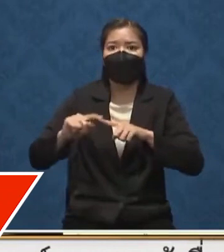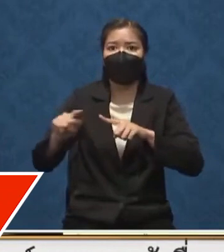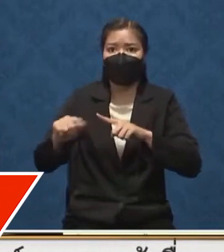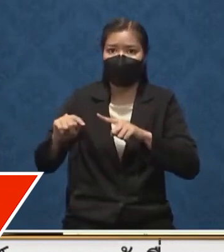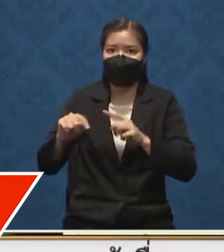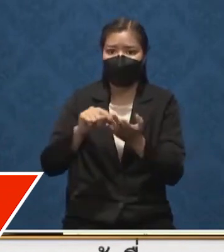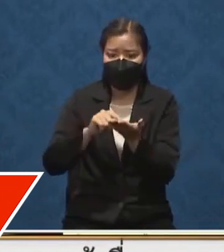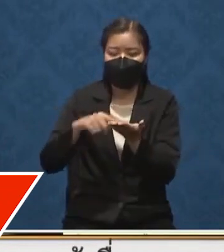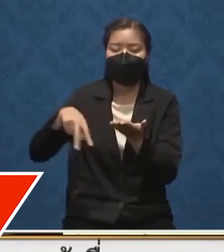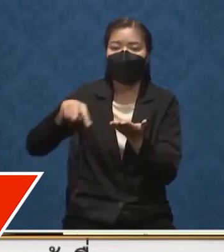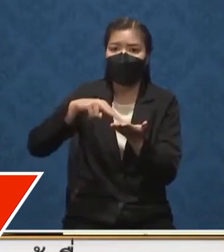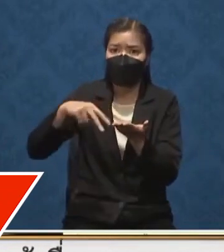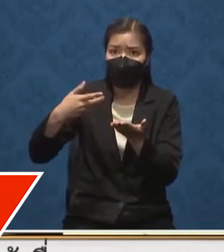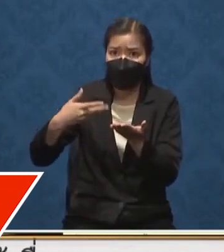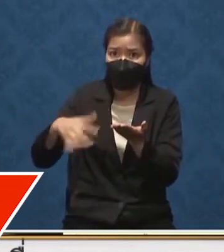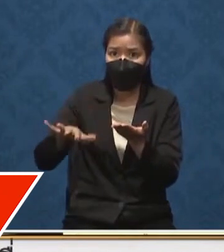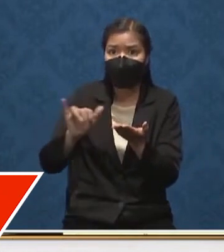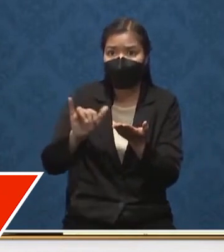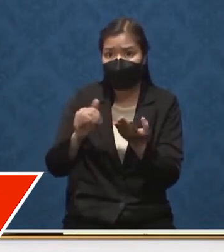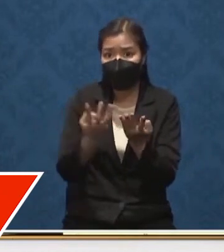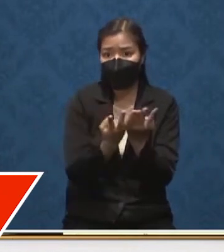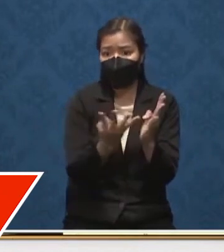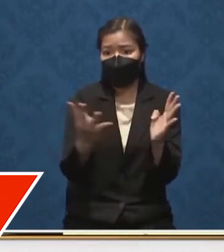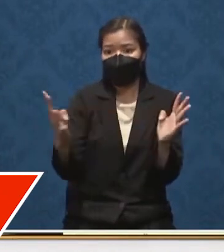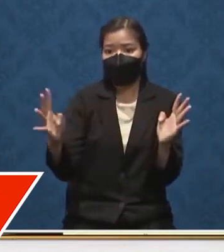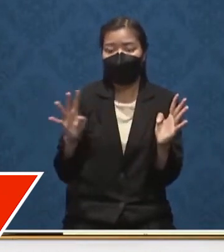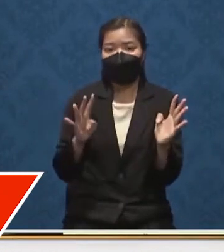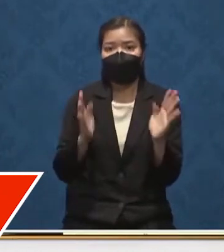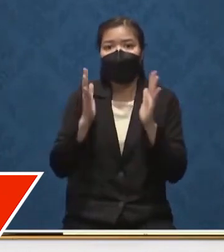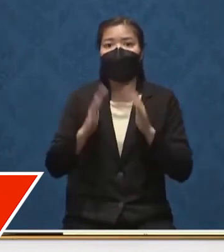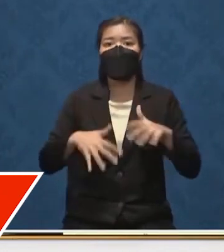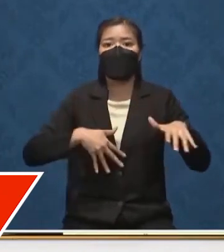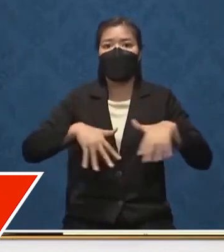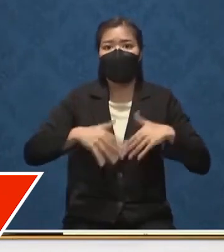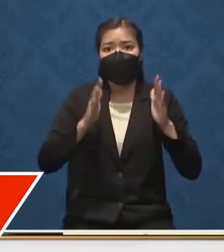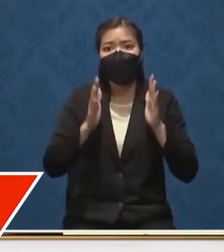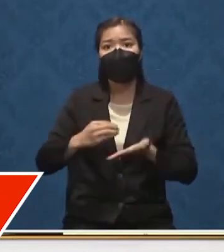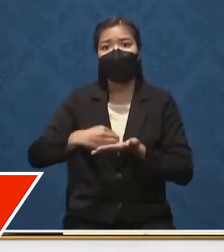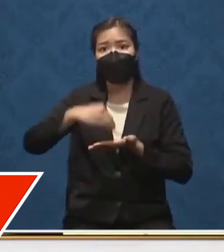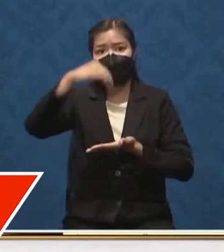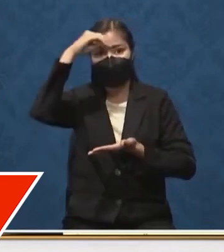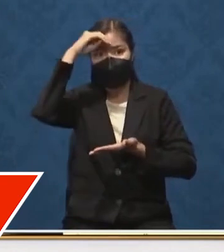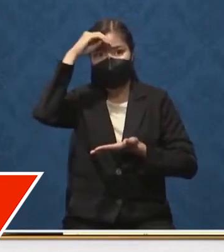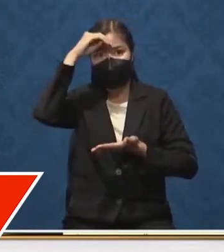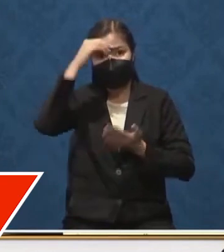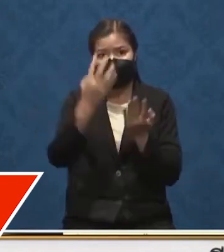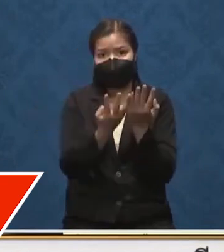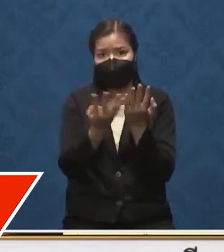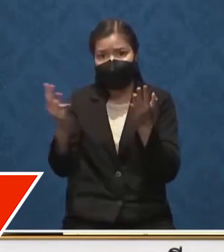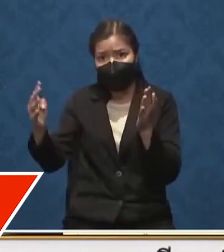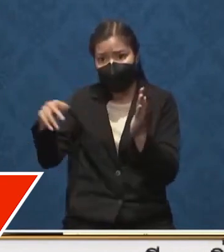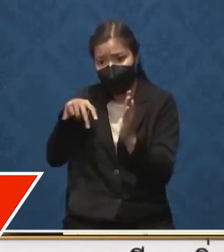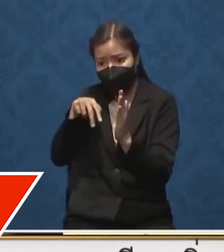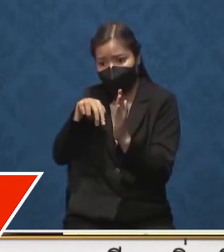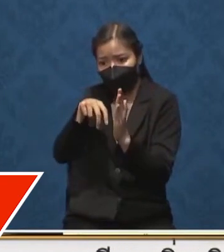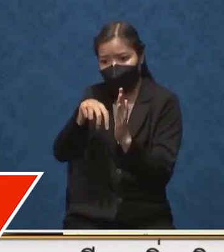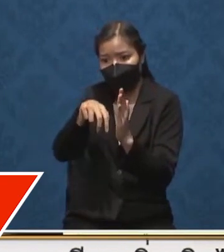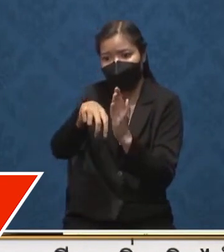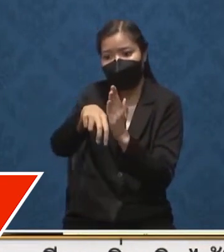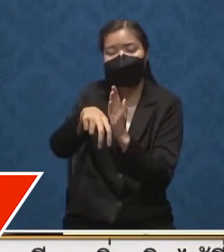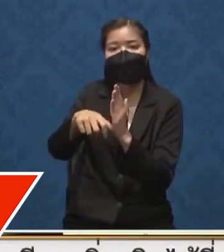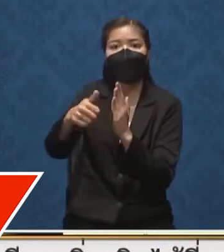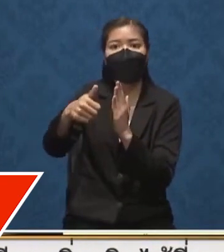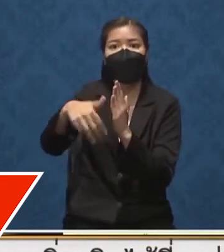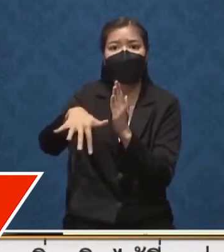การกั้นรั้วไม่ให้นักเรียนและพี่น้องเดินข้ามแล้วหรือยังเพราะที่